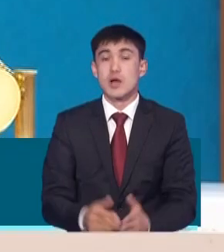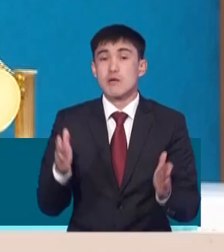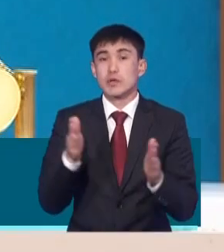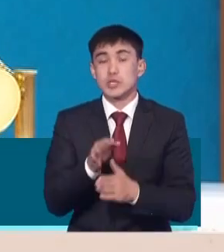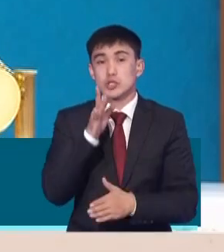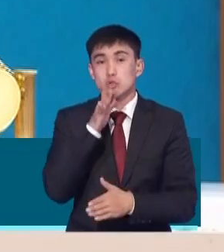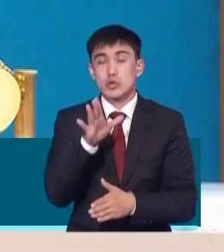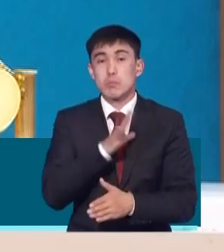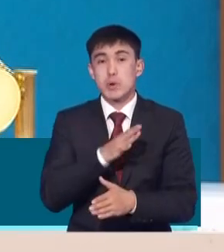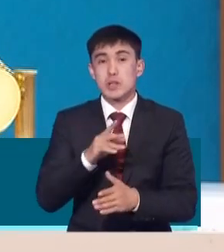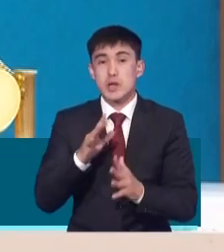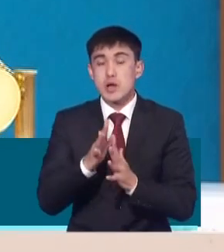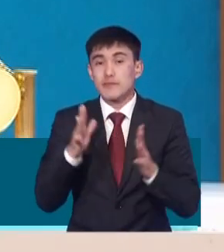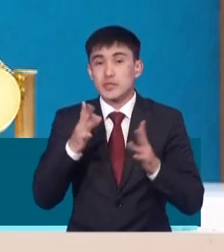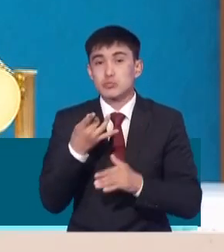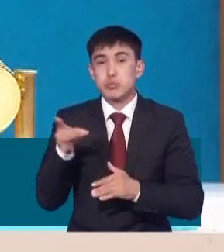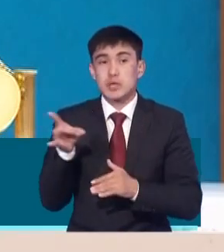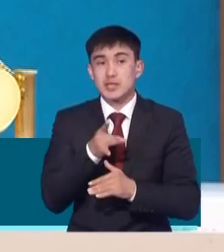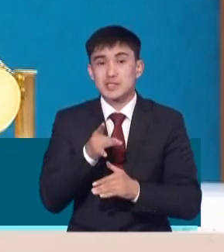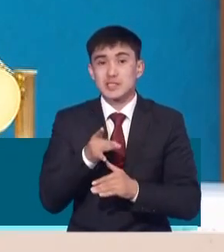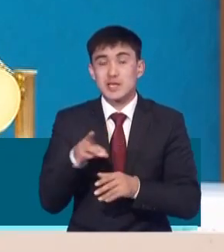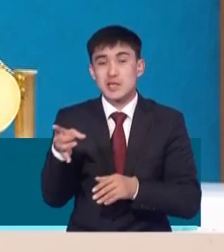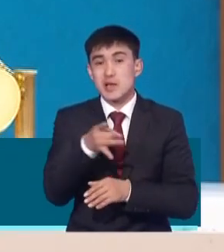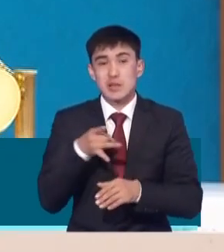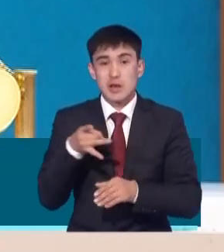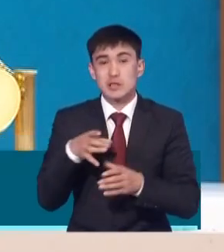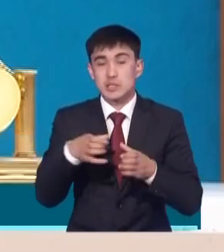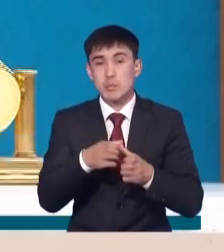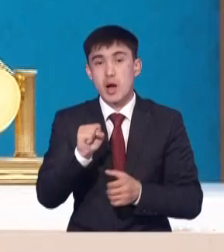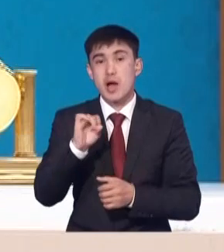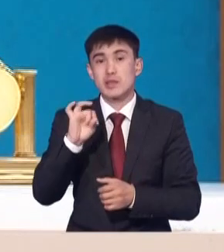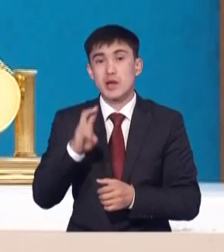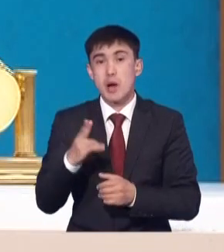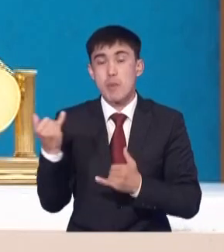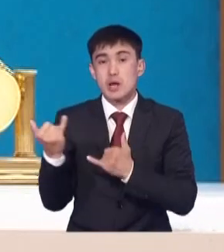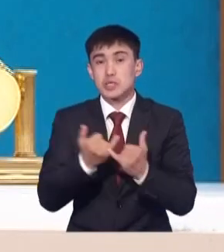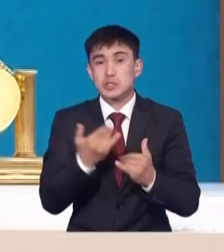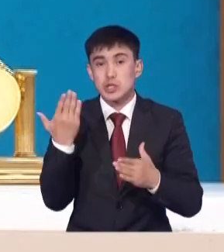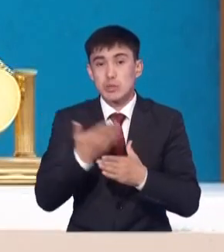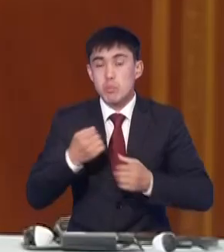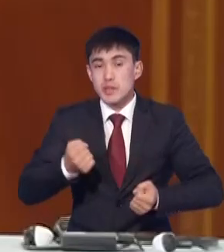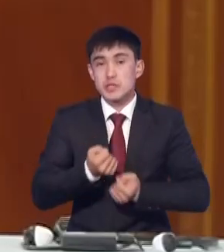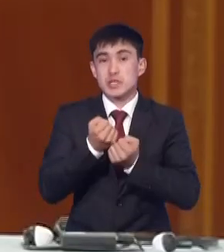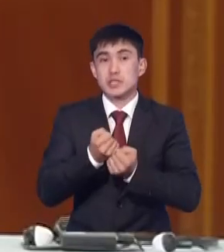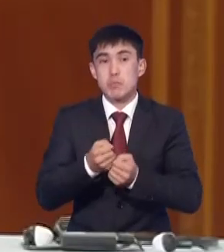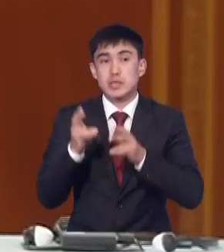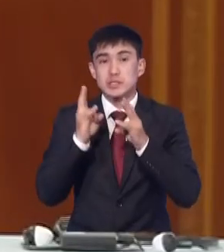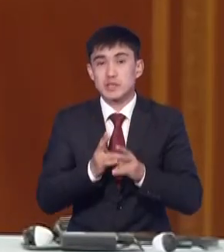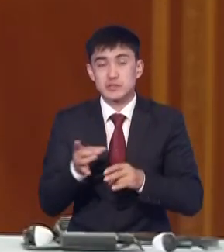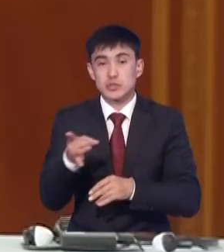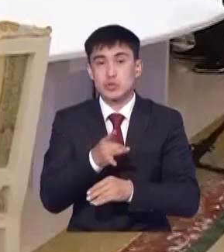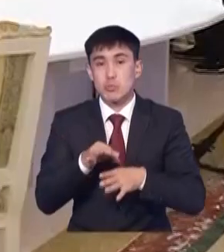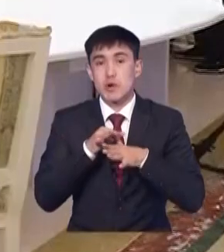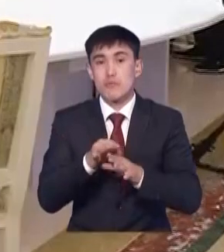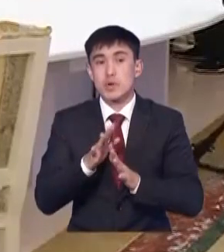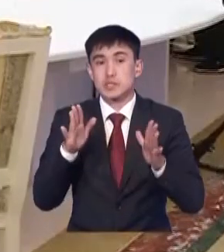кратчайшие сроки были развернуты республиканские и региональные штабы АНК по оказанию всесторонней поддержки пострадавшим.